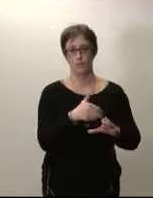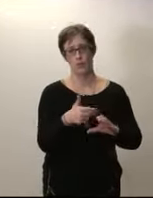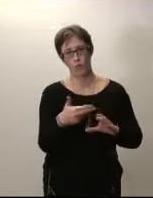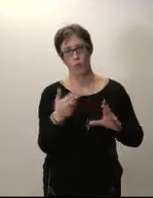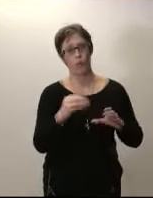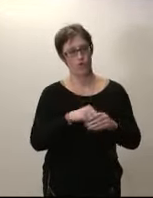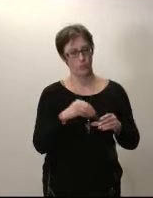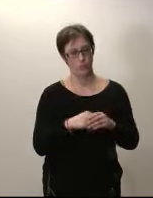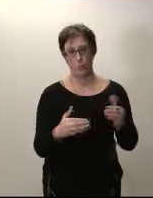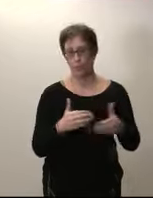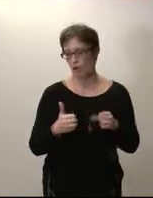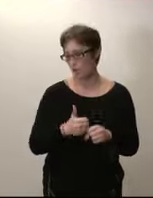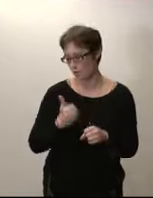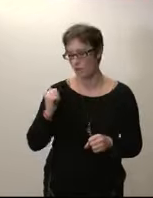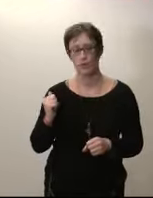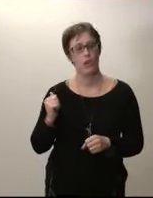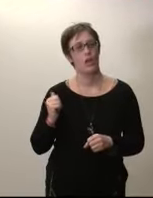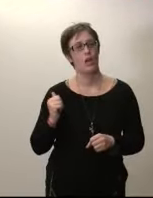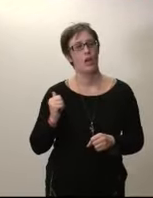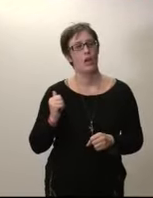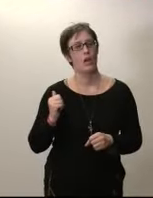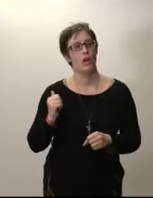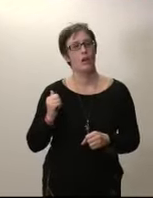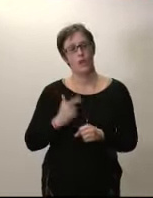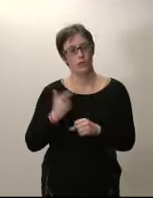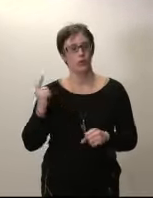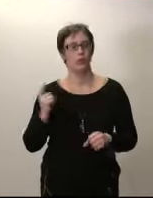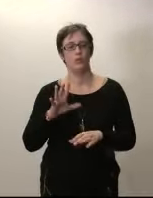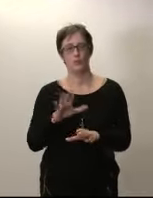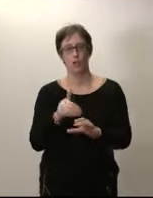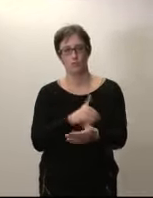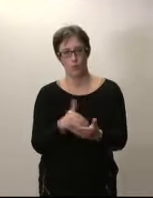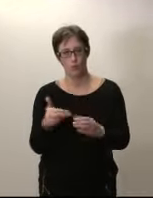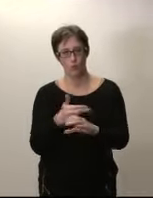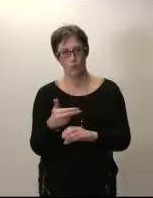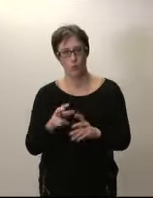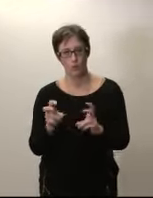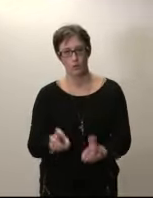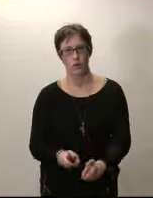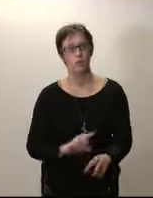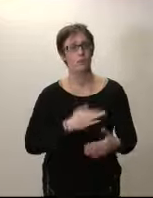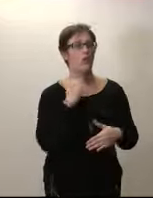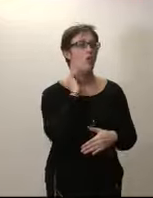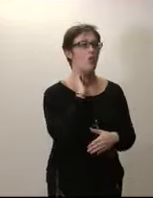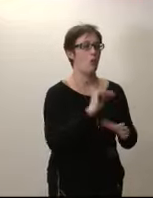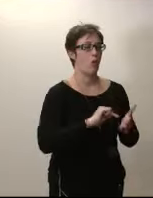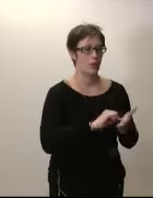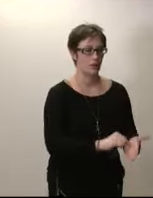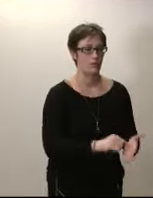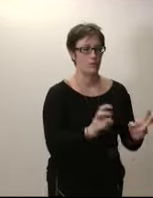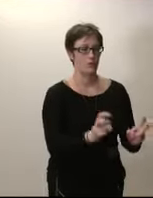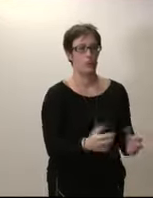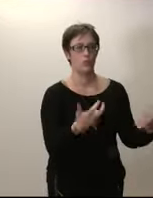donc de 5 millions d'euros le retour à l'emprunt. On diminue en fait l'endettement que de 870 000 parce que les travaux, en